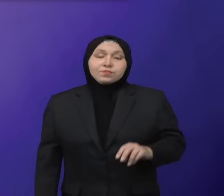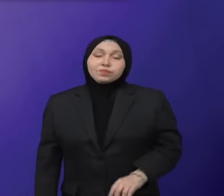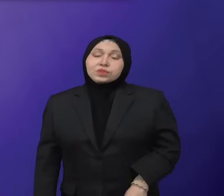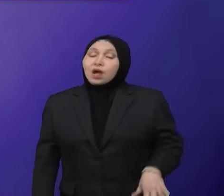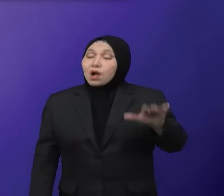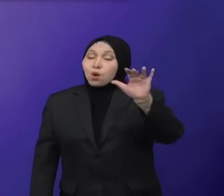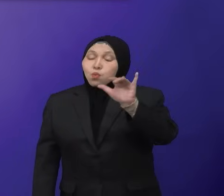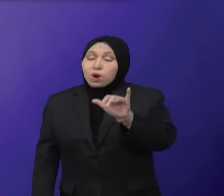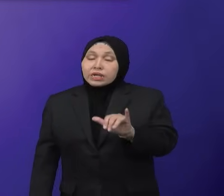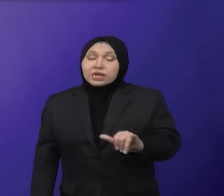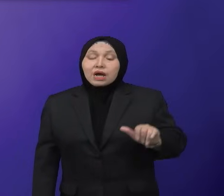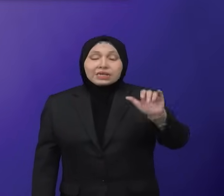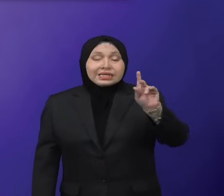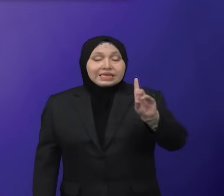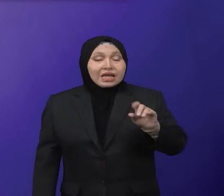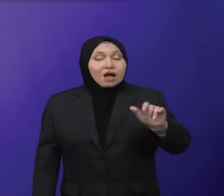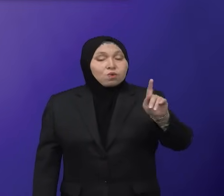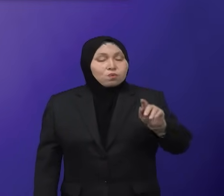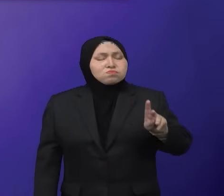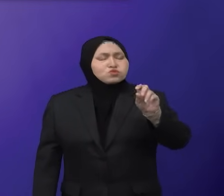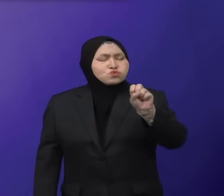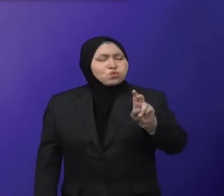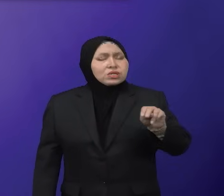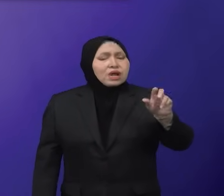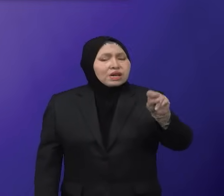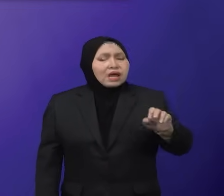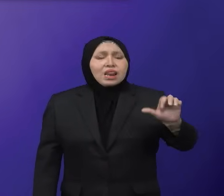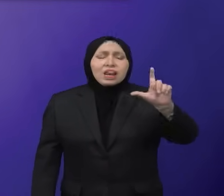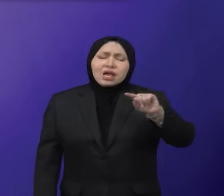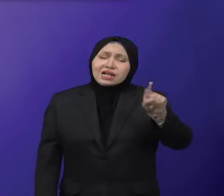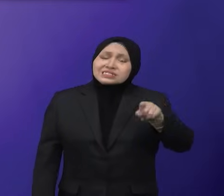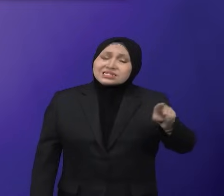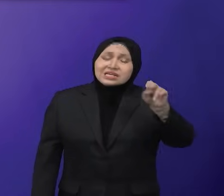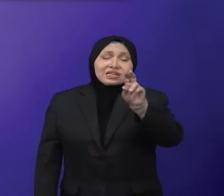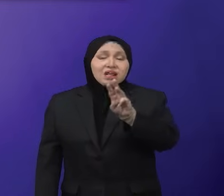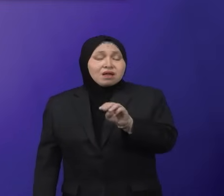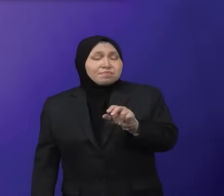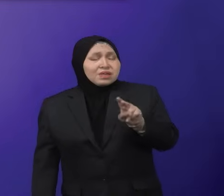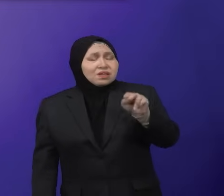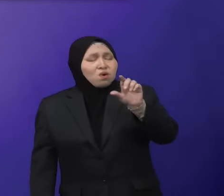Wa yahdiyakum sunan alladhina min